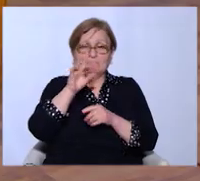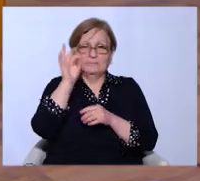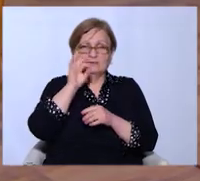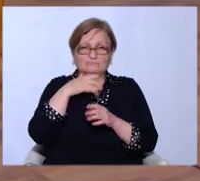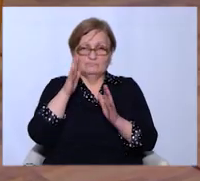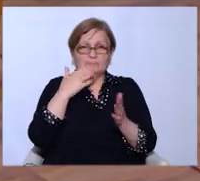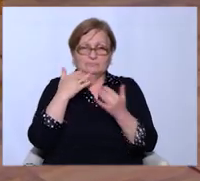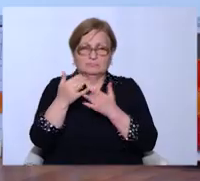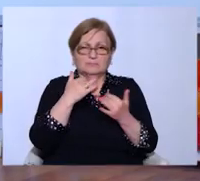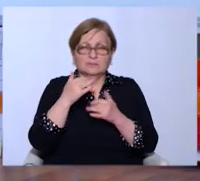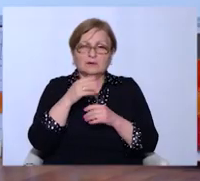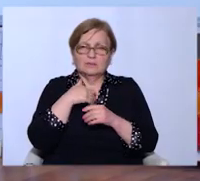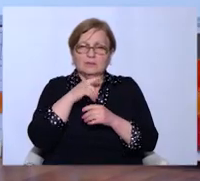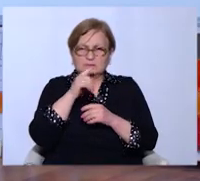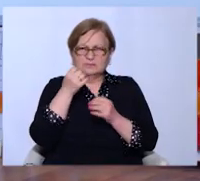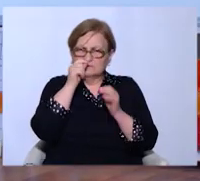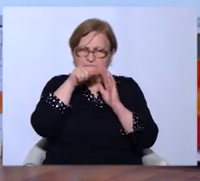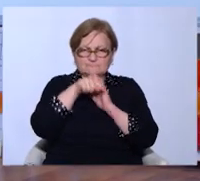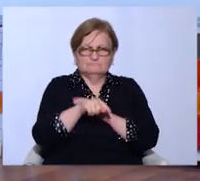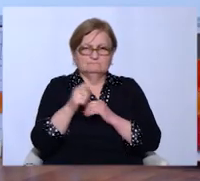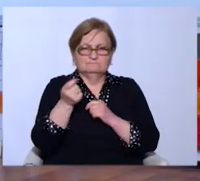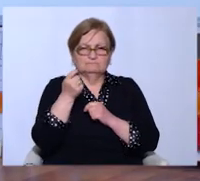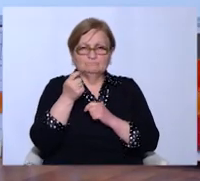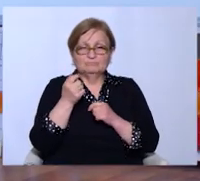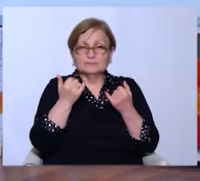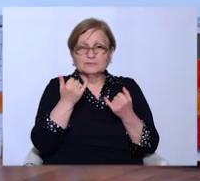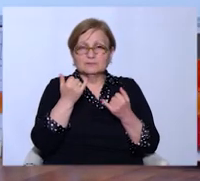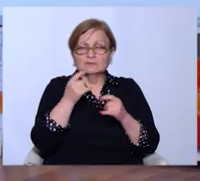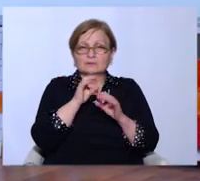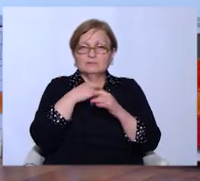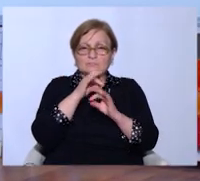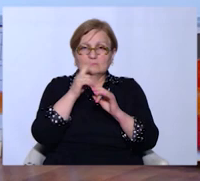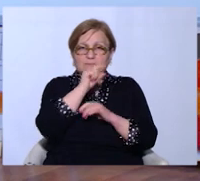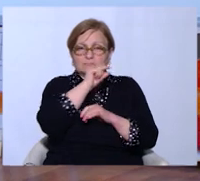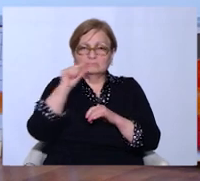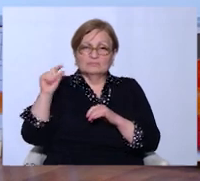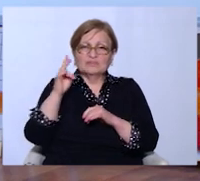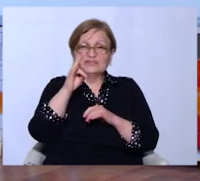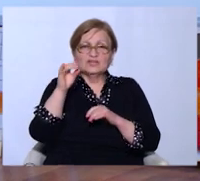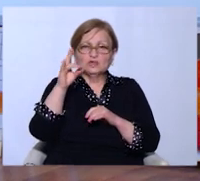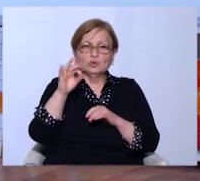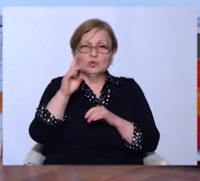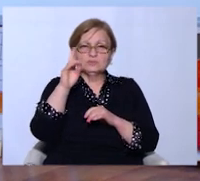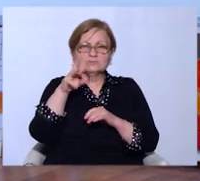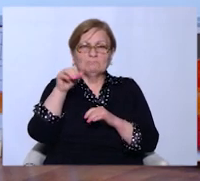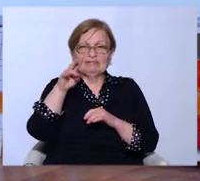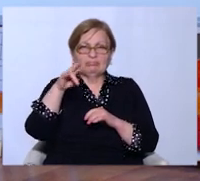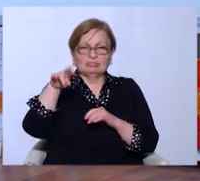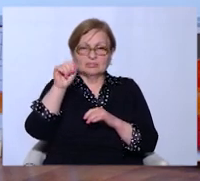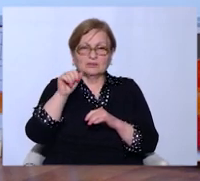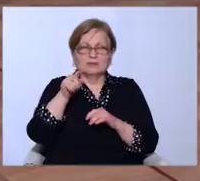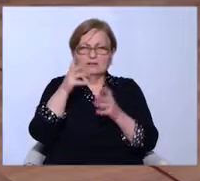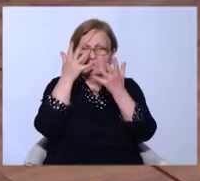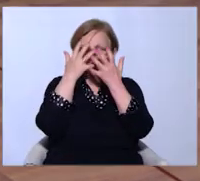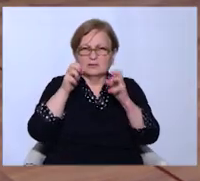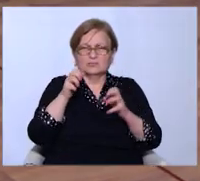ლექსსაც ვისაუბრებთ უფრო ღრმად და დეტალურად. მაგრამ ახლა ახსენებ ერთ სტროფს: ნინო წმინდა ჩვენ როგორც ხაზარები, ოჰი იმ